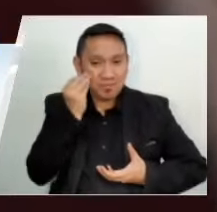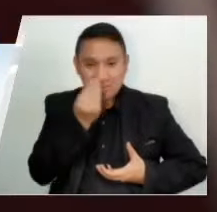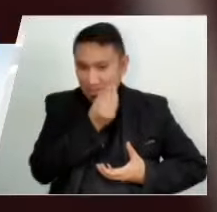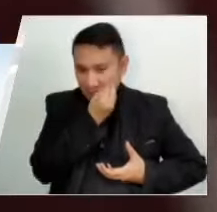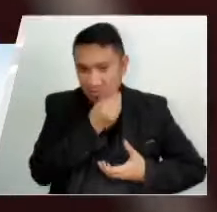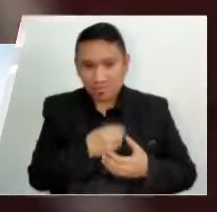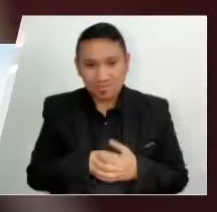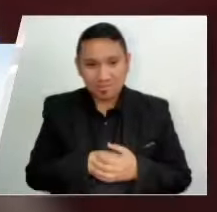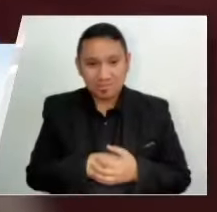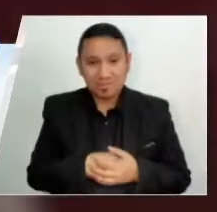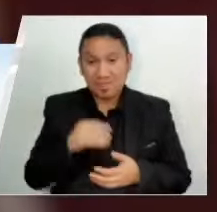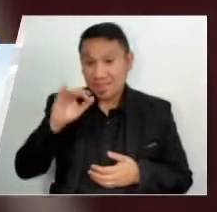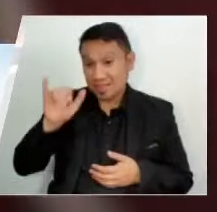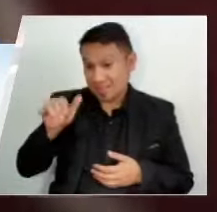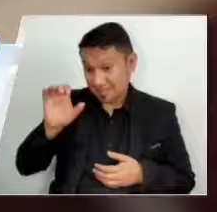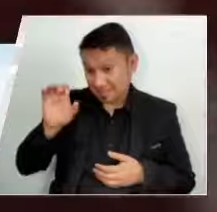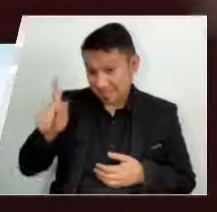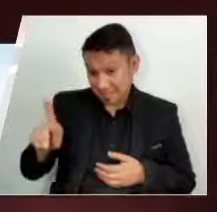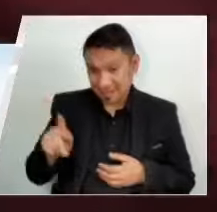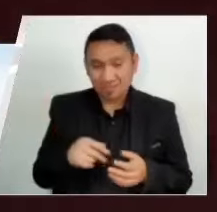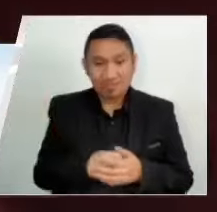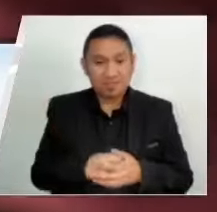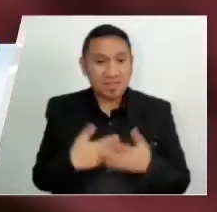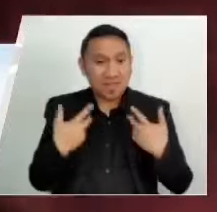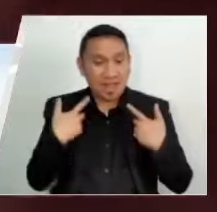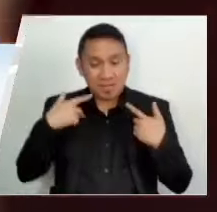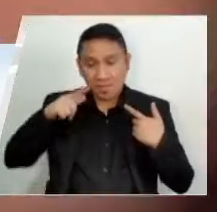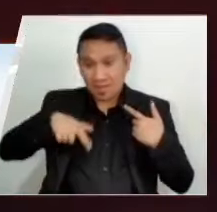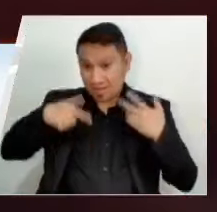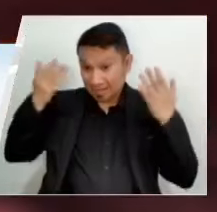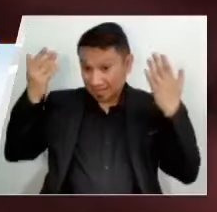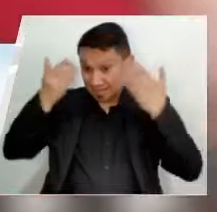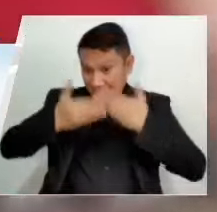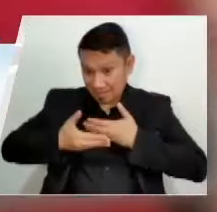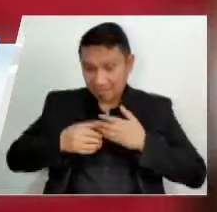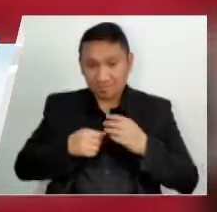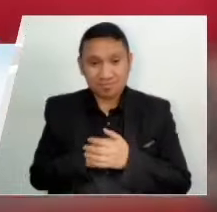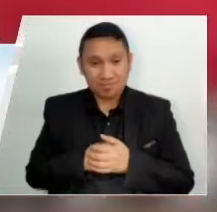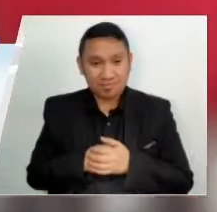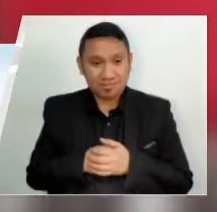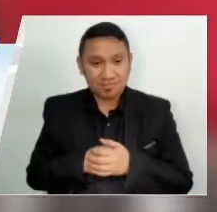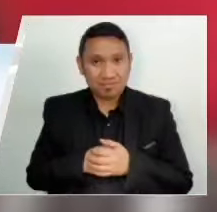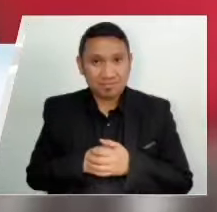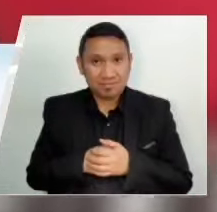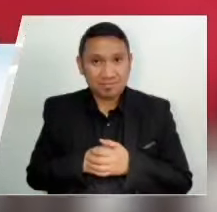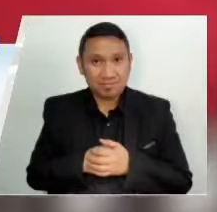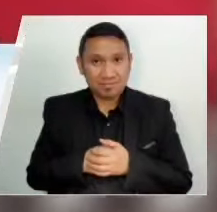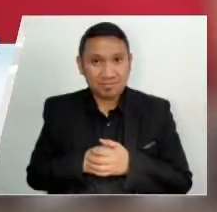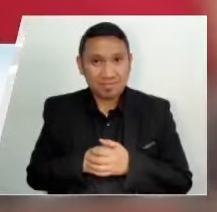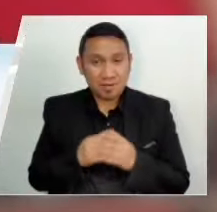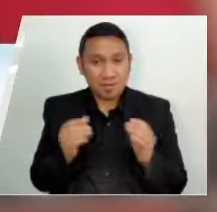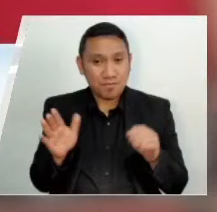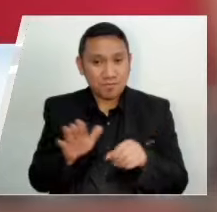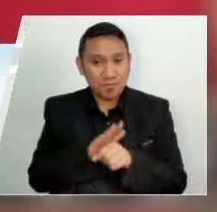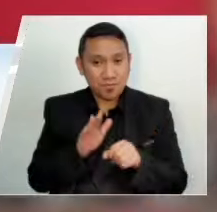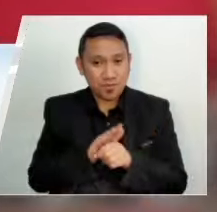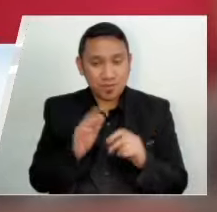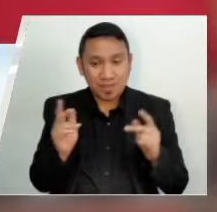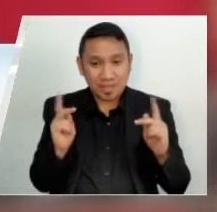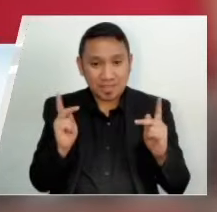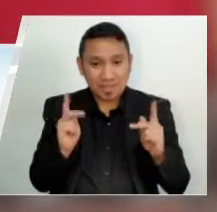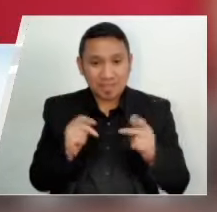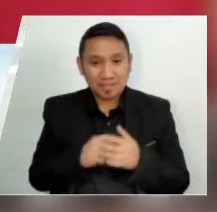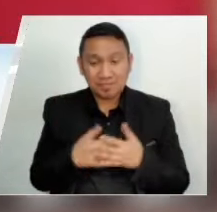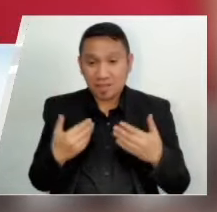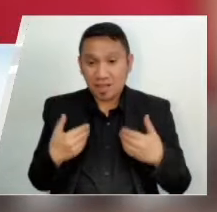B, steak night is date night na napuno rin ng kilig. Ang Julie Ver naman may handog na